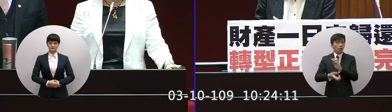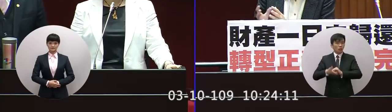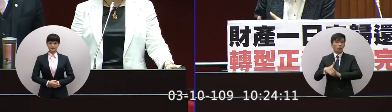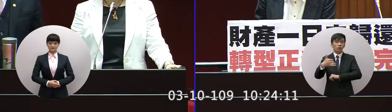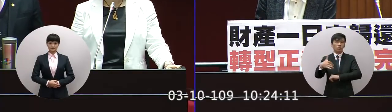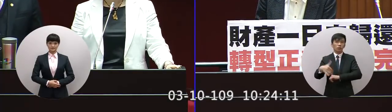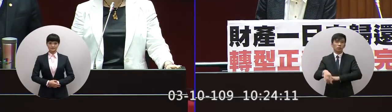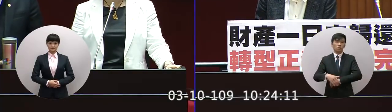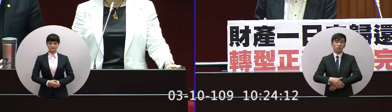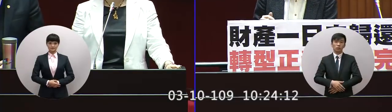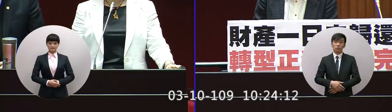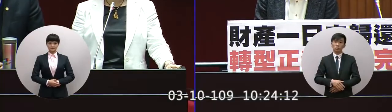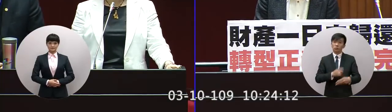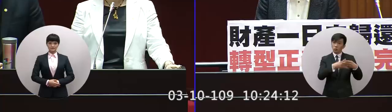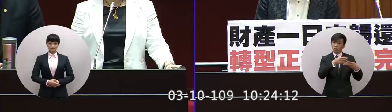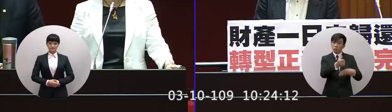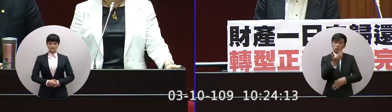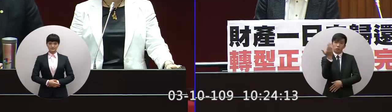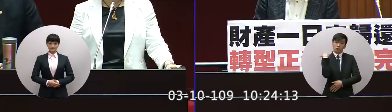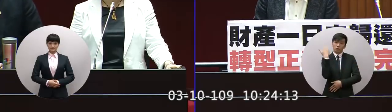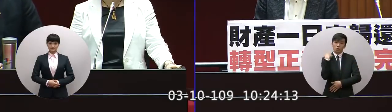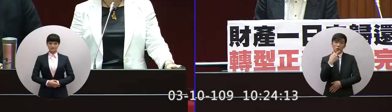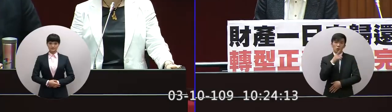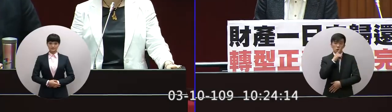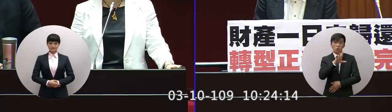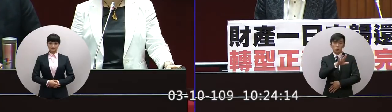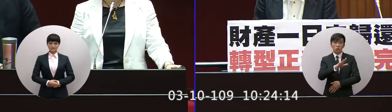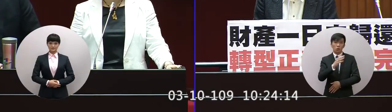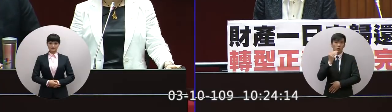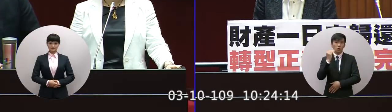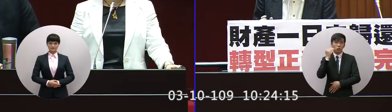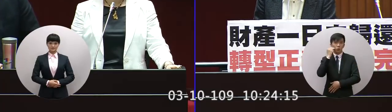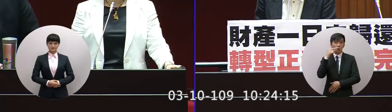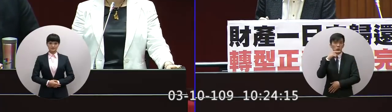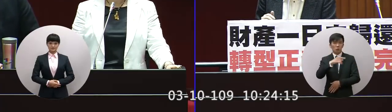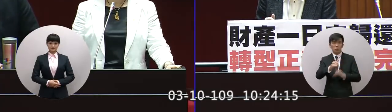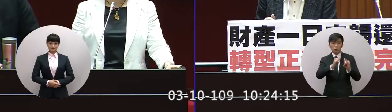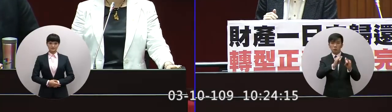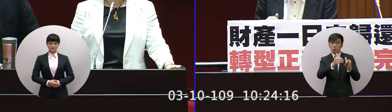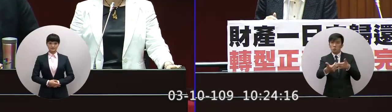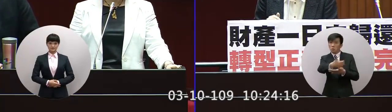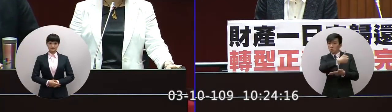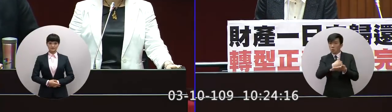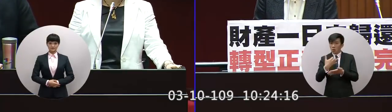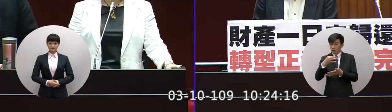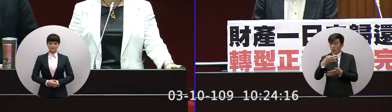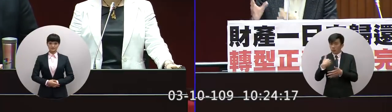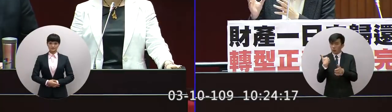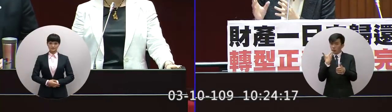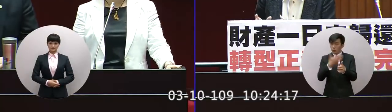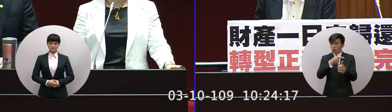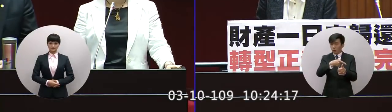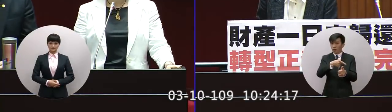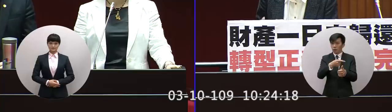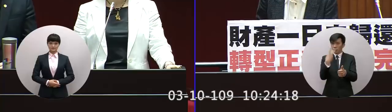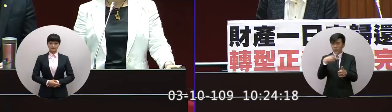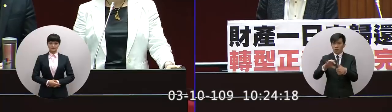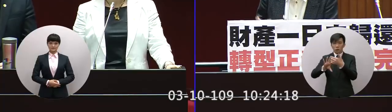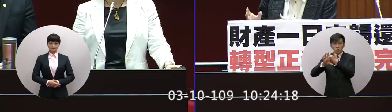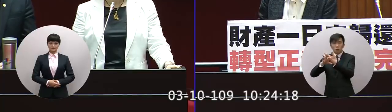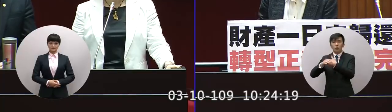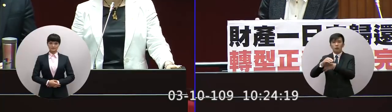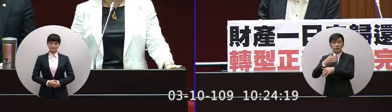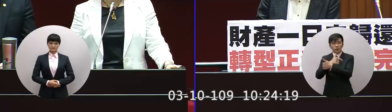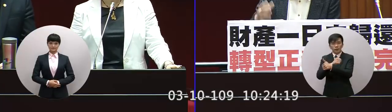主委你自己曾经说过，有关没收财产的返还问题将参考国内外的经验。那我想请问的就是